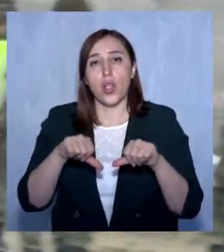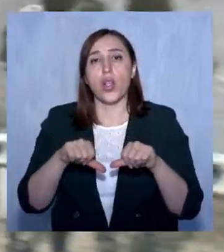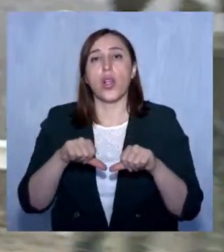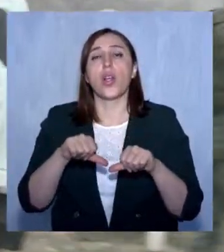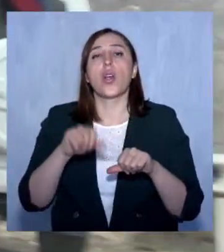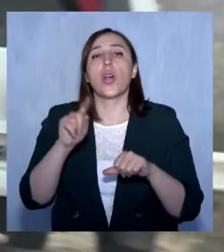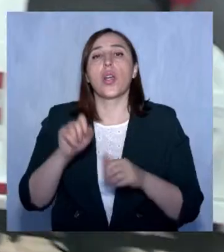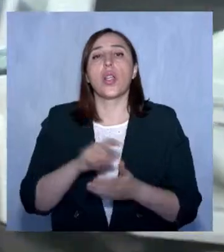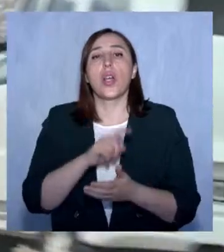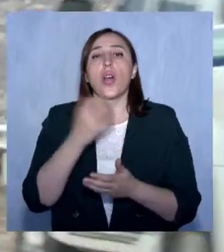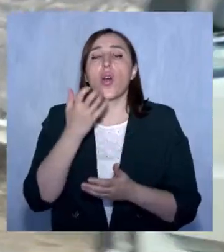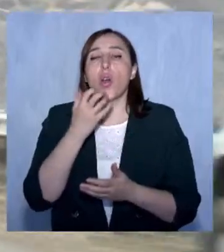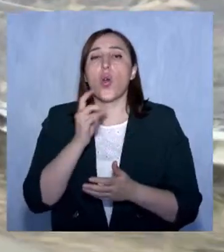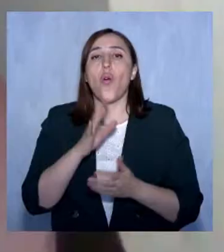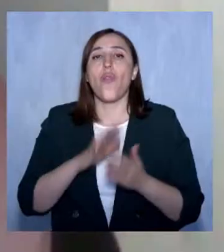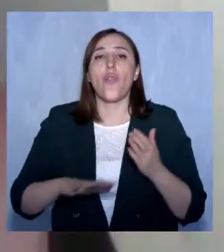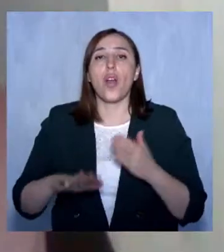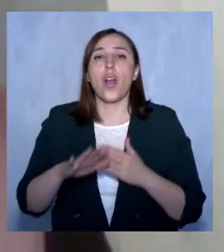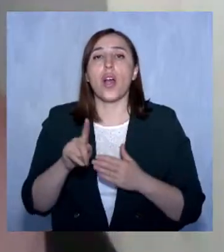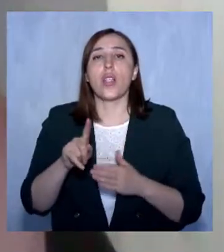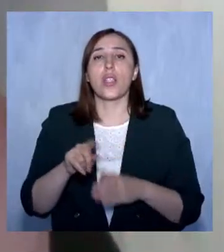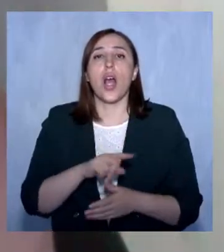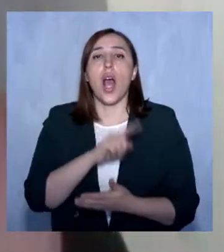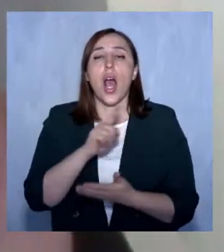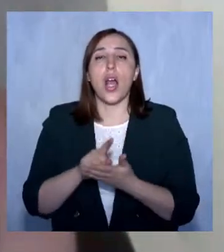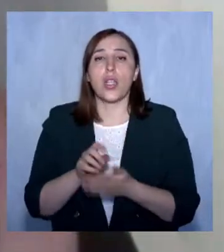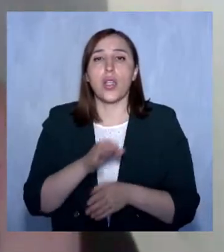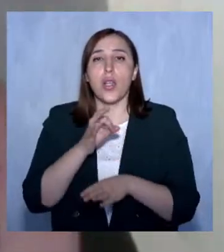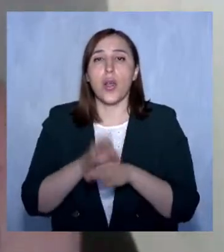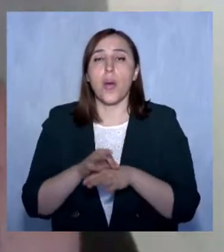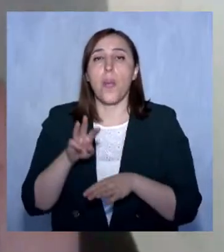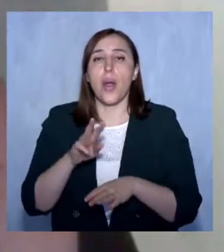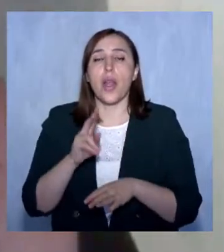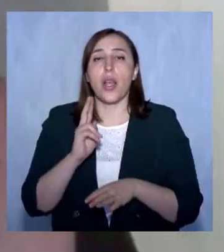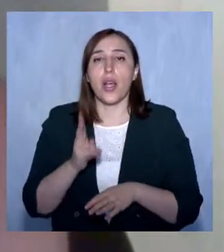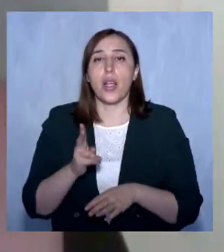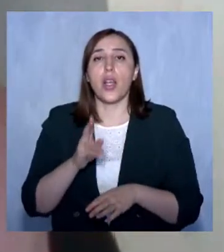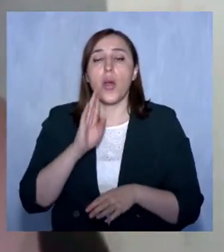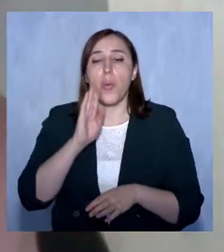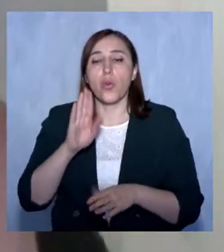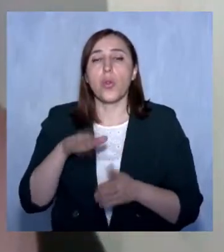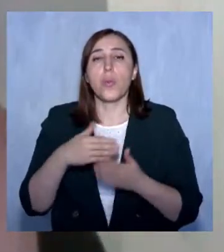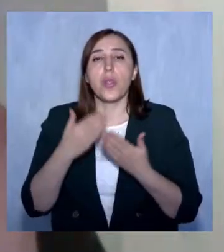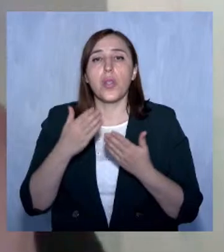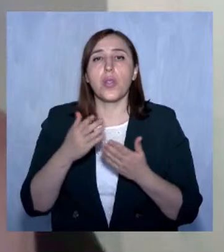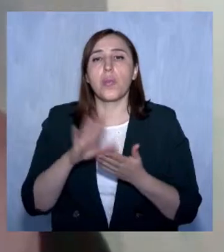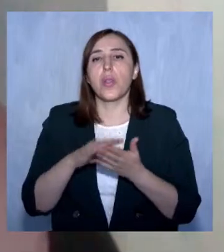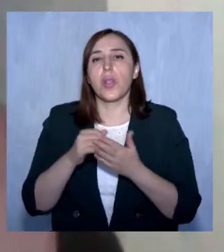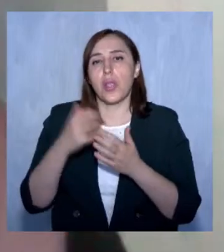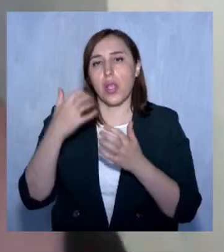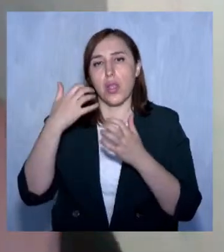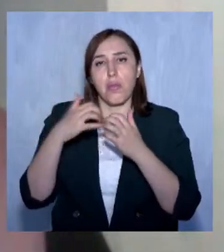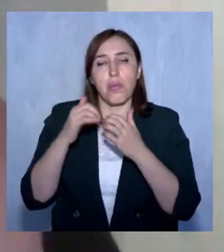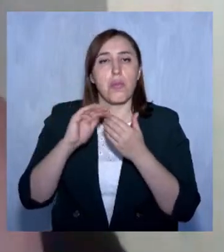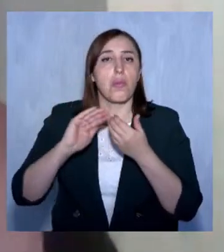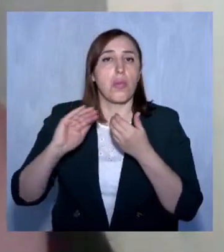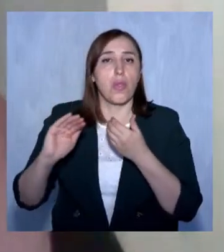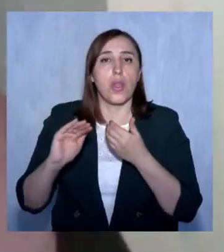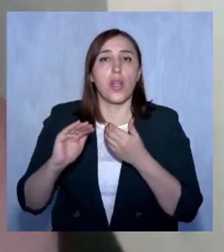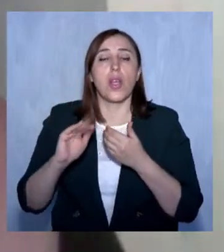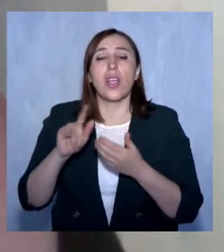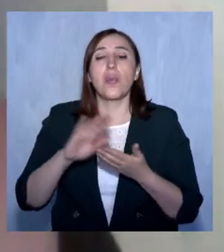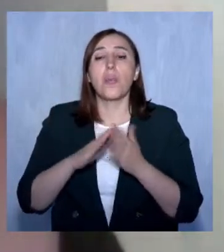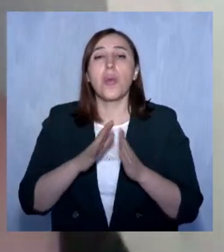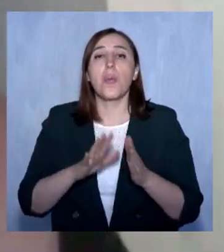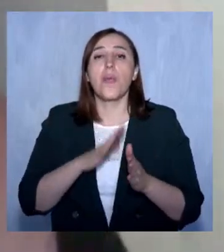թարաբերությունների հարցրով պատվիրակության ղեկավար Մարինակալյուրանդը հավելելով, բրուսել նարայժոմ լուսանցքում է, համաձենությունները, որոնք ձերք են